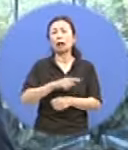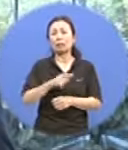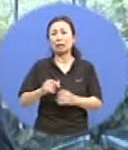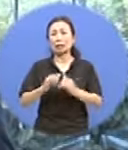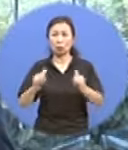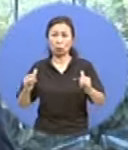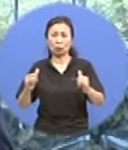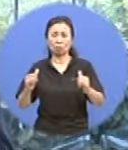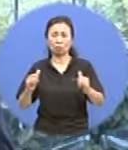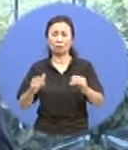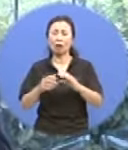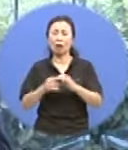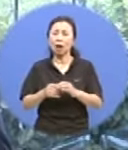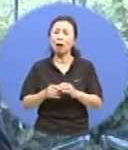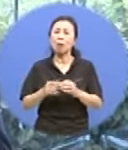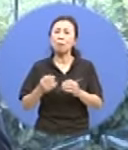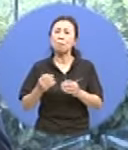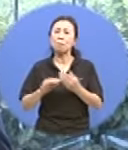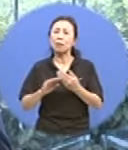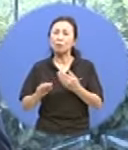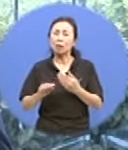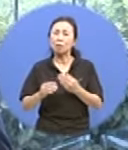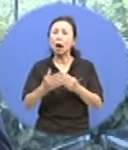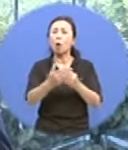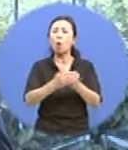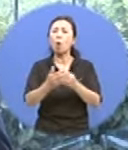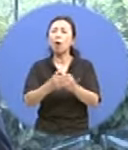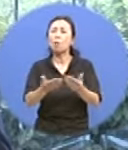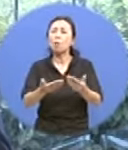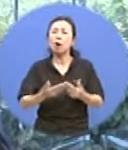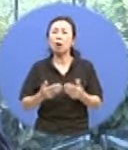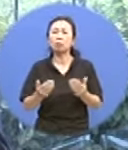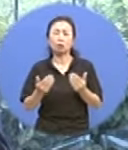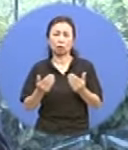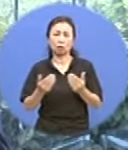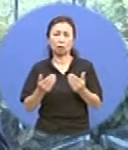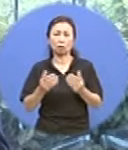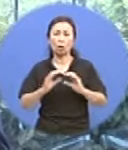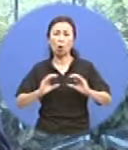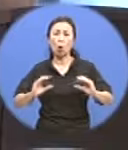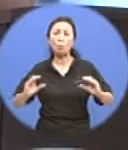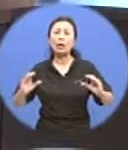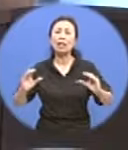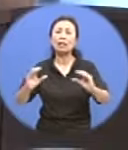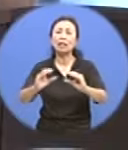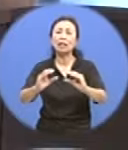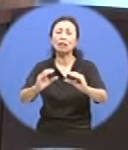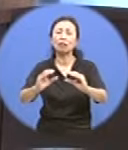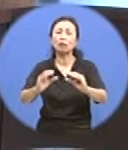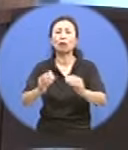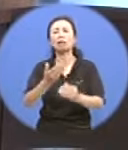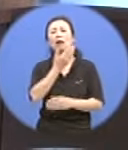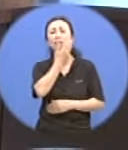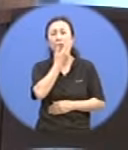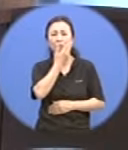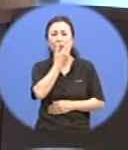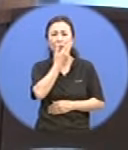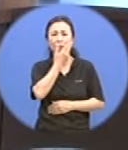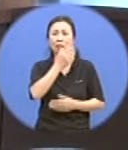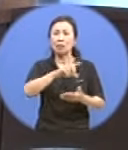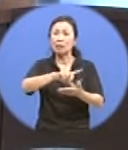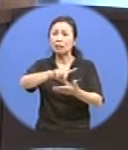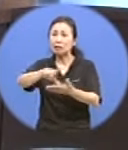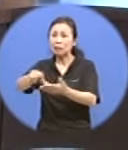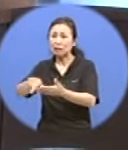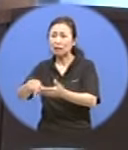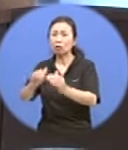ただかないといけないという意味からいくと、コミュニティっていうのが大切なので、例えばその地域の方々からもご支援い